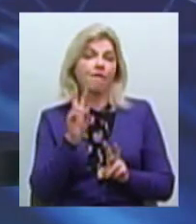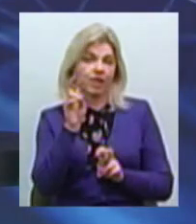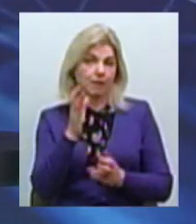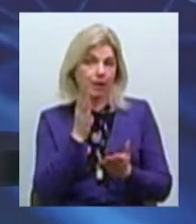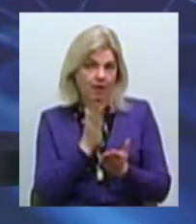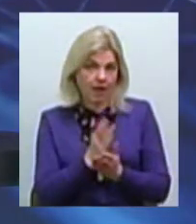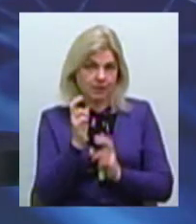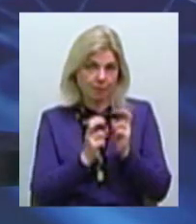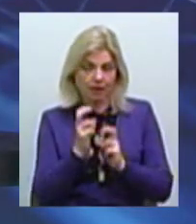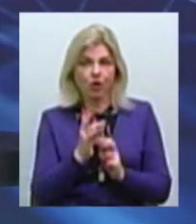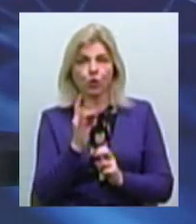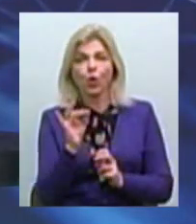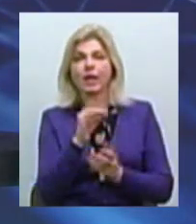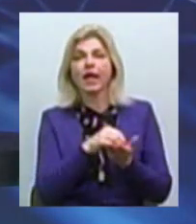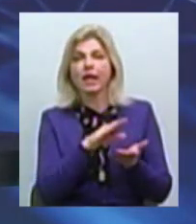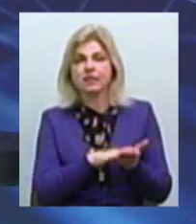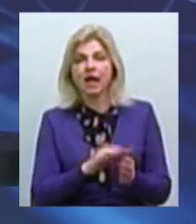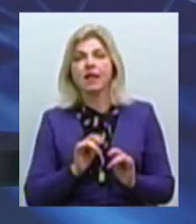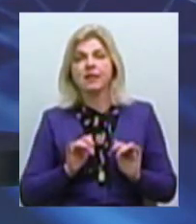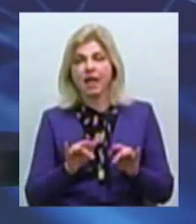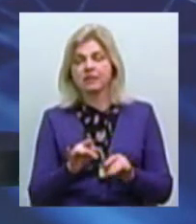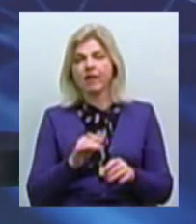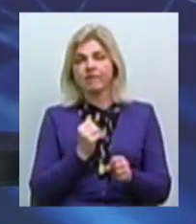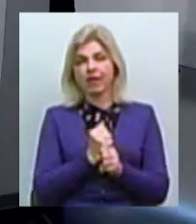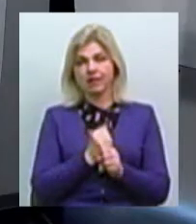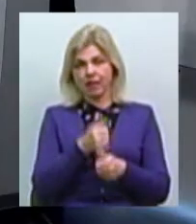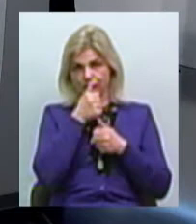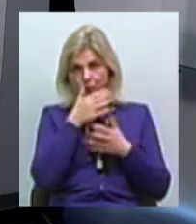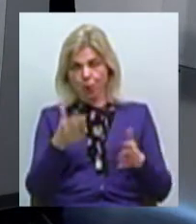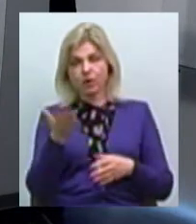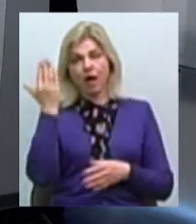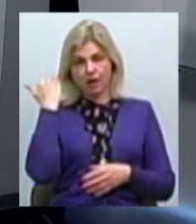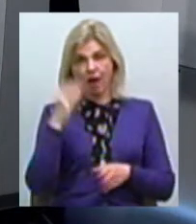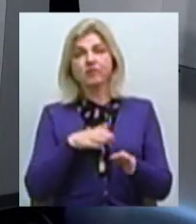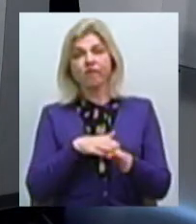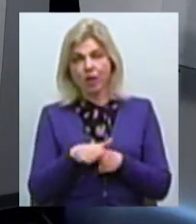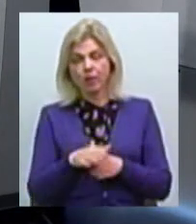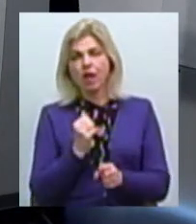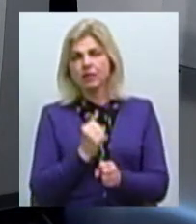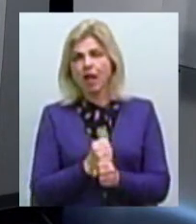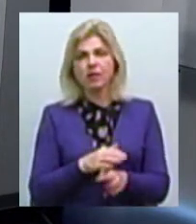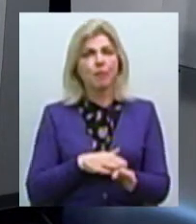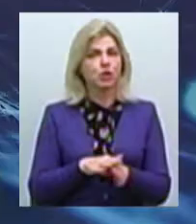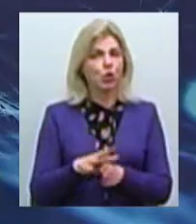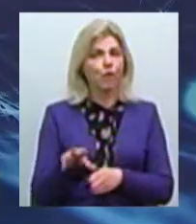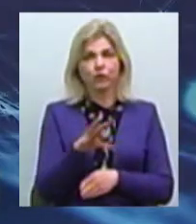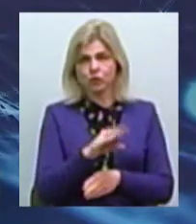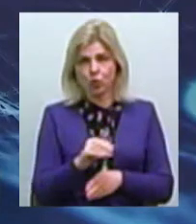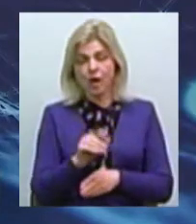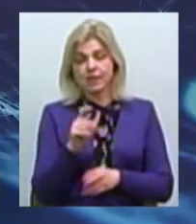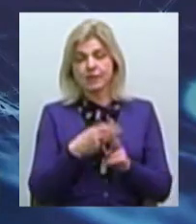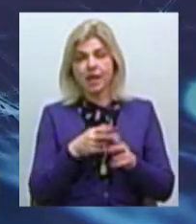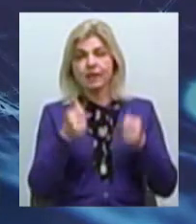регистрационных действий не осуществлять не могут раньше они осуществляли делали абсолютно все причем зовут этой